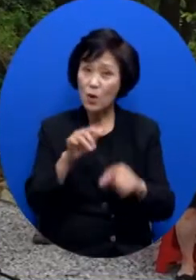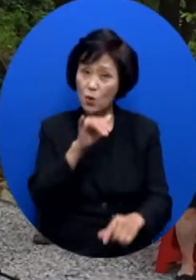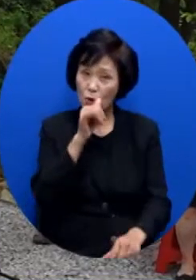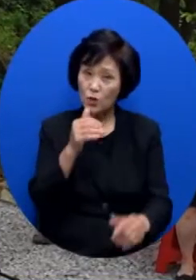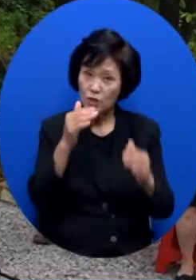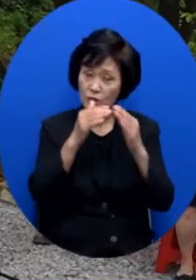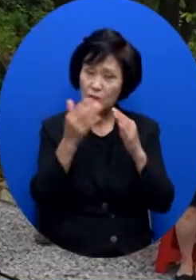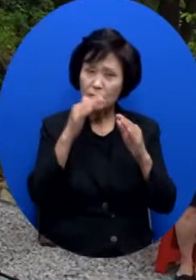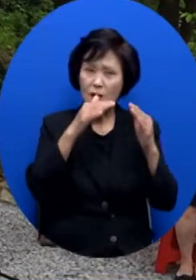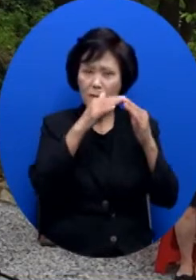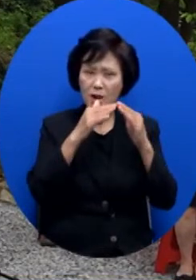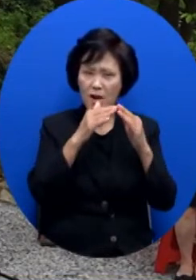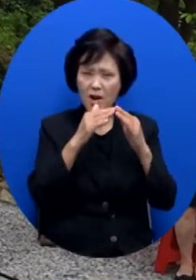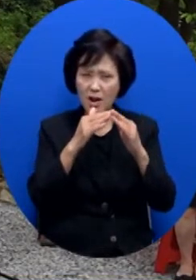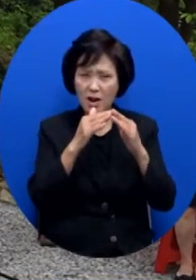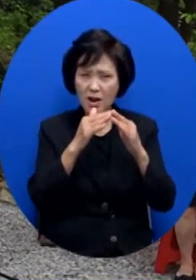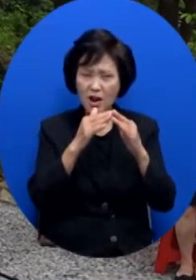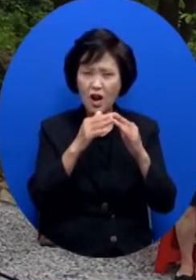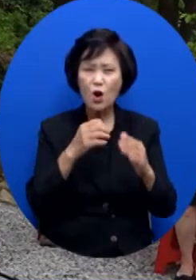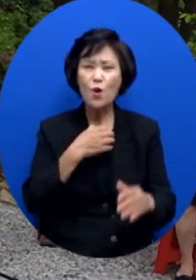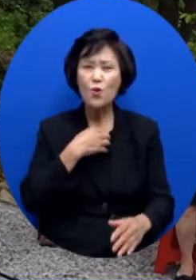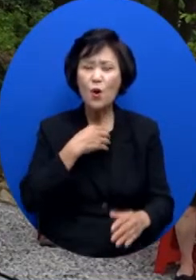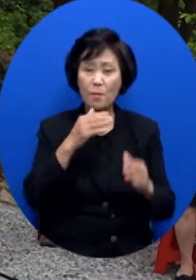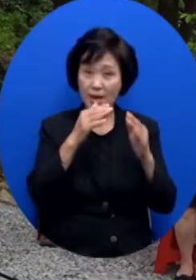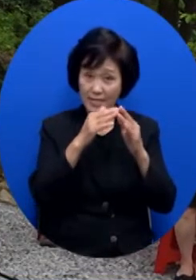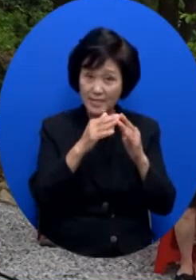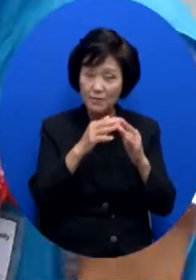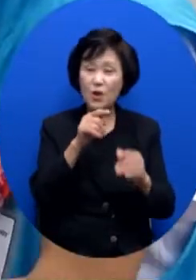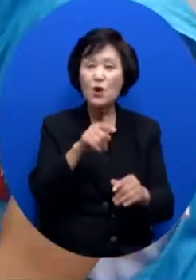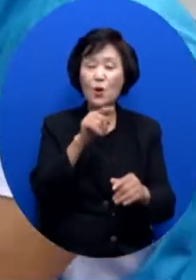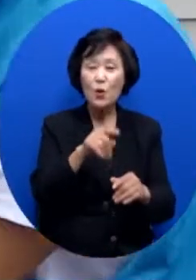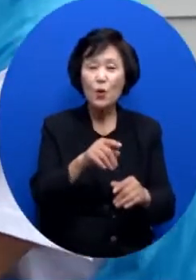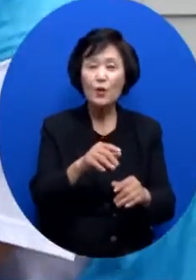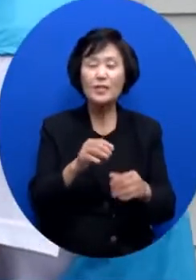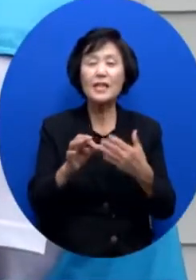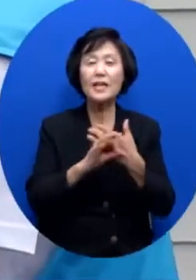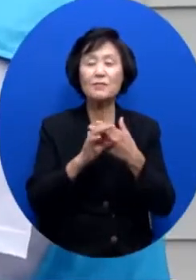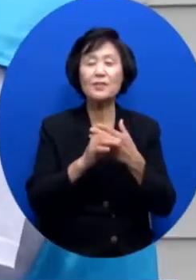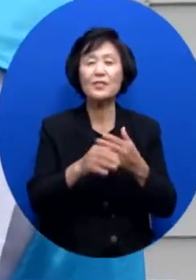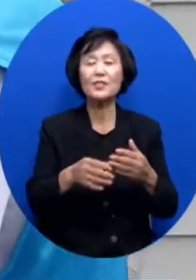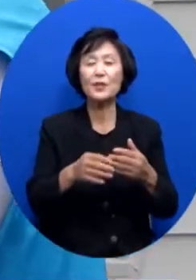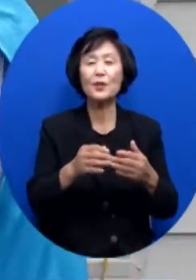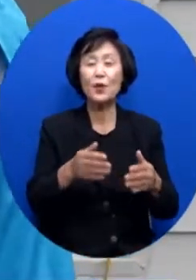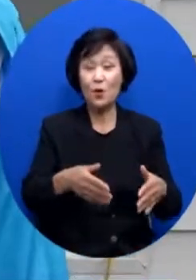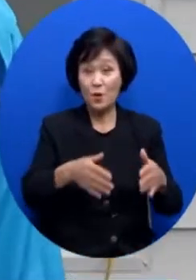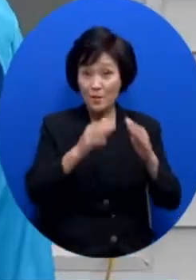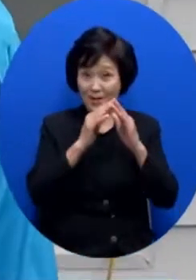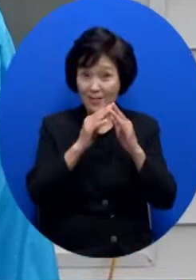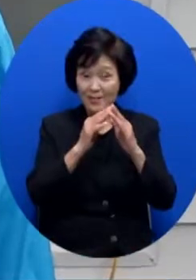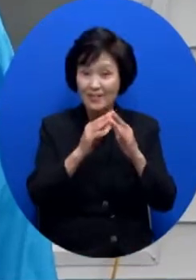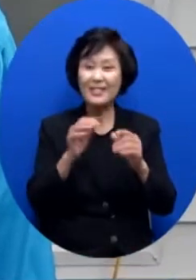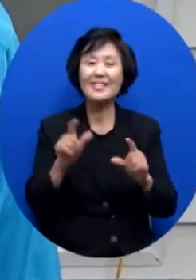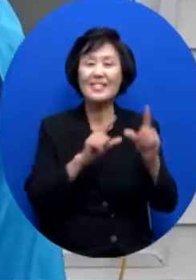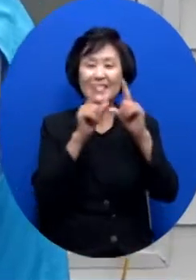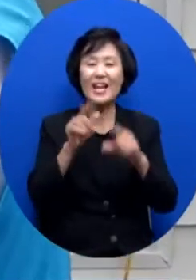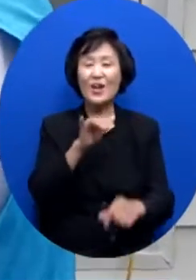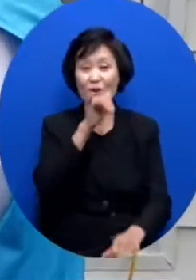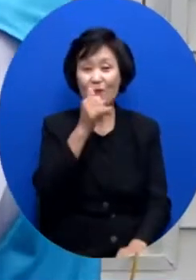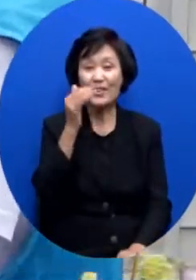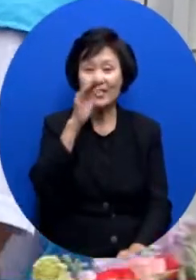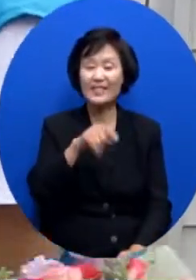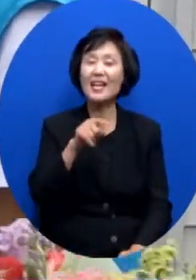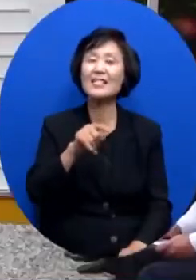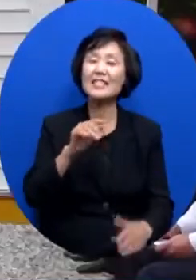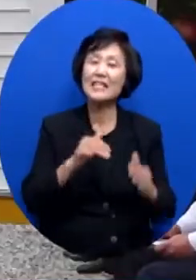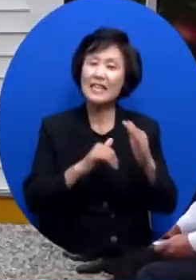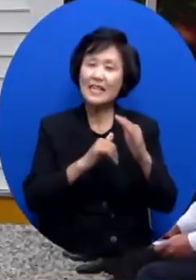같아서 군에서 아마 컨테이너를 제공해서 그곳에 살고 있는 분들인데 이사회를 통해서 이 가정에 집을